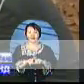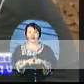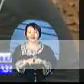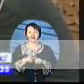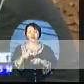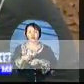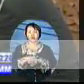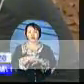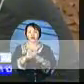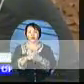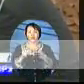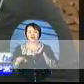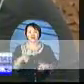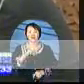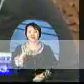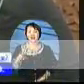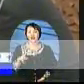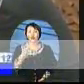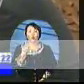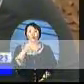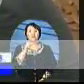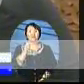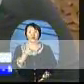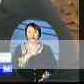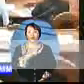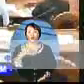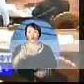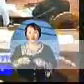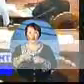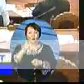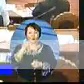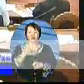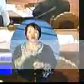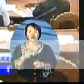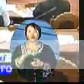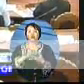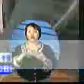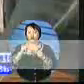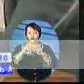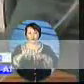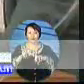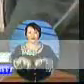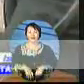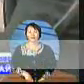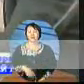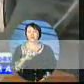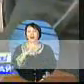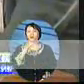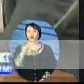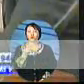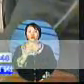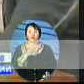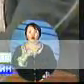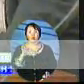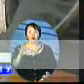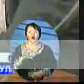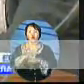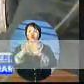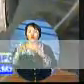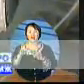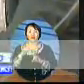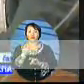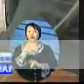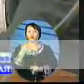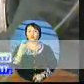урт хугацаа зээлийн ба үндсэн хүүгийн төлбөрийг барагдуулах асуудлыг судлах гэж. За харин Багнуур, Шивээовоо болон бусад нүүрсний уурхайг